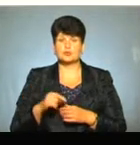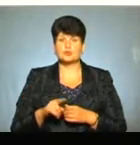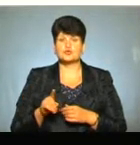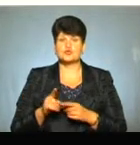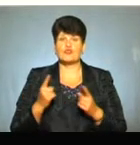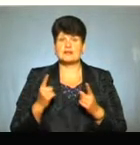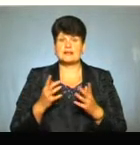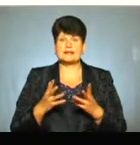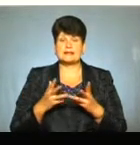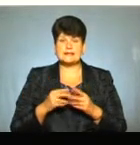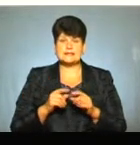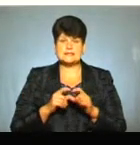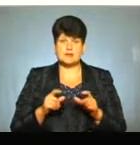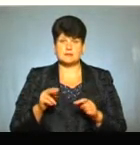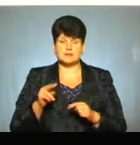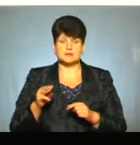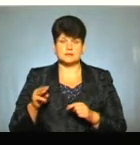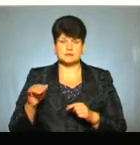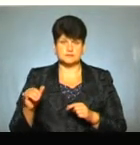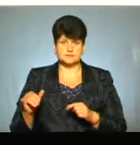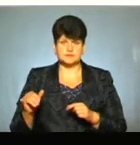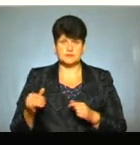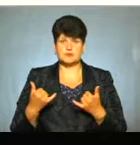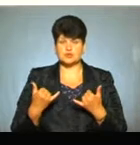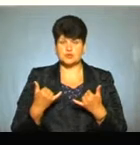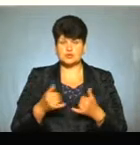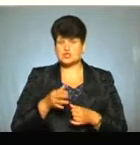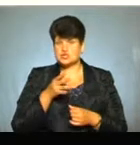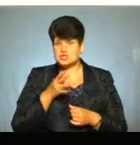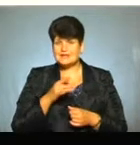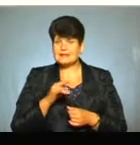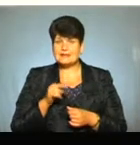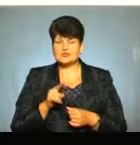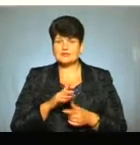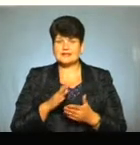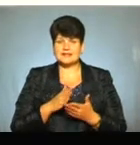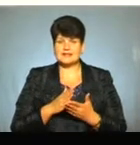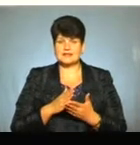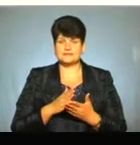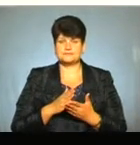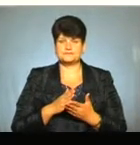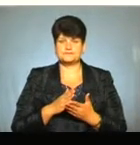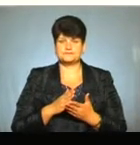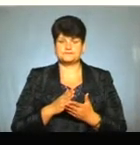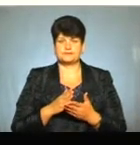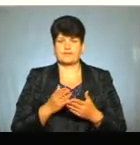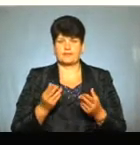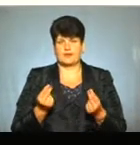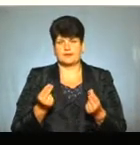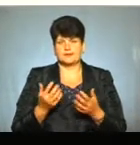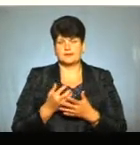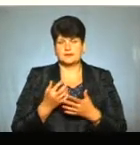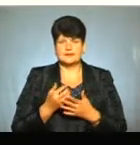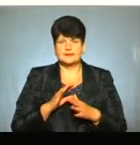того, що велика кількість закладів професійної освіти на сьогоднішній час не те, що не є рентабельними, але і не надають